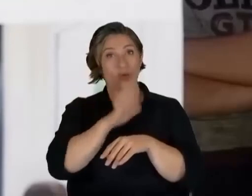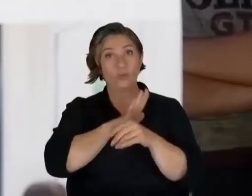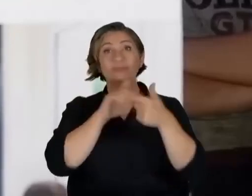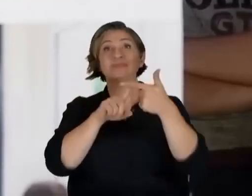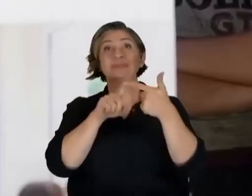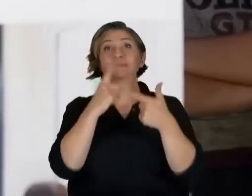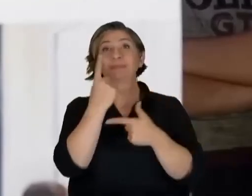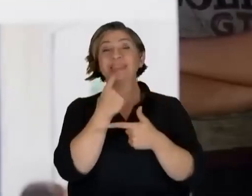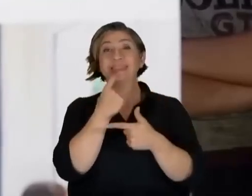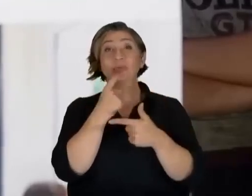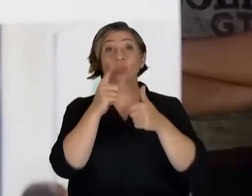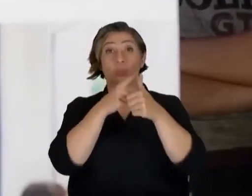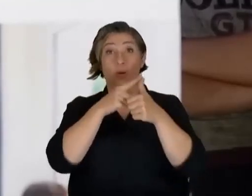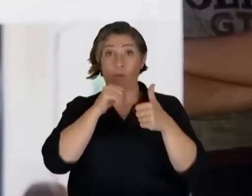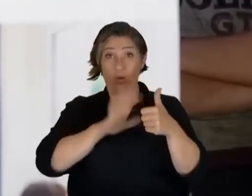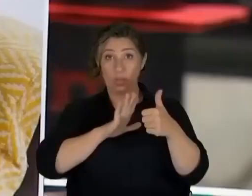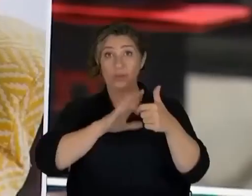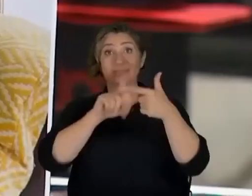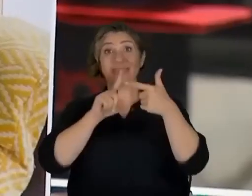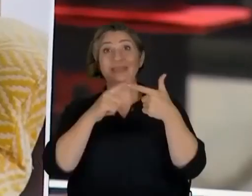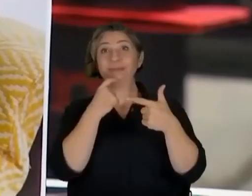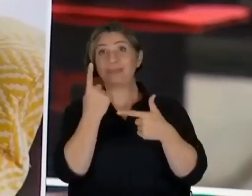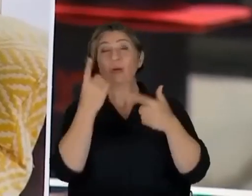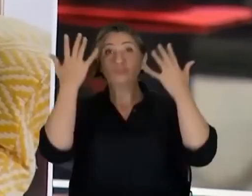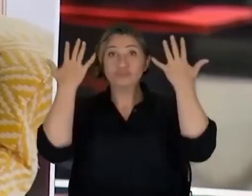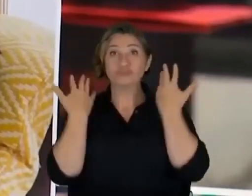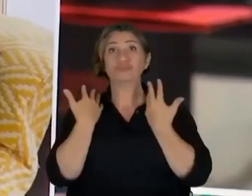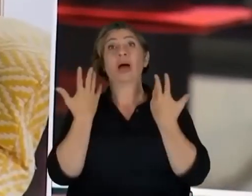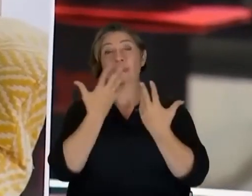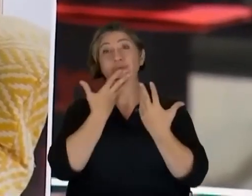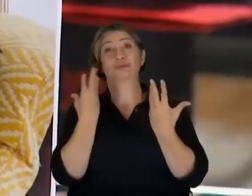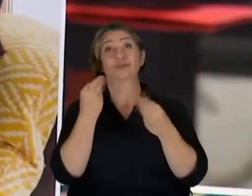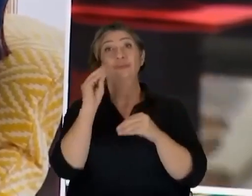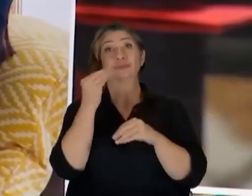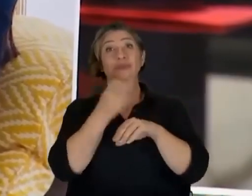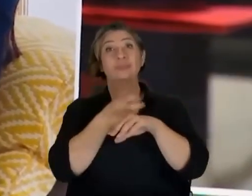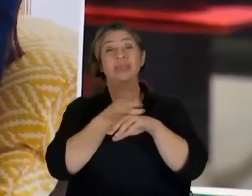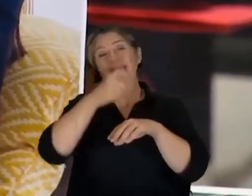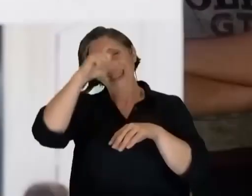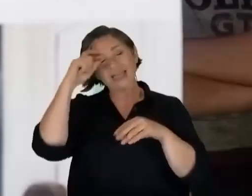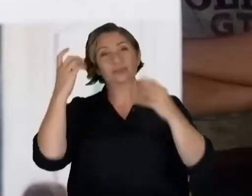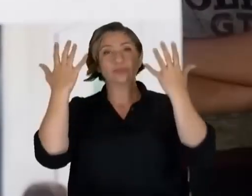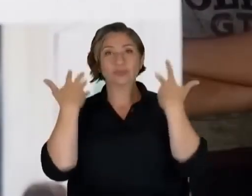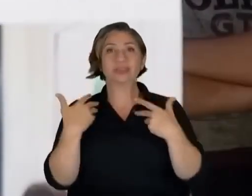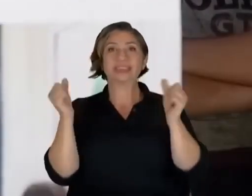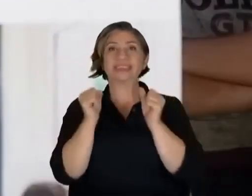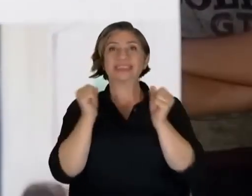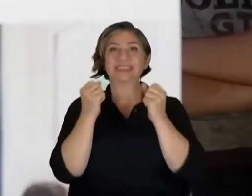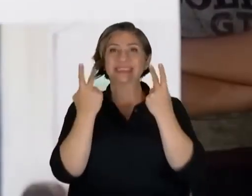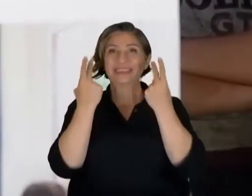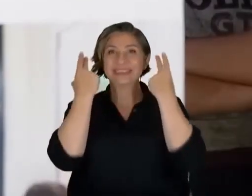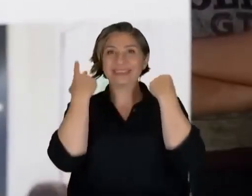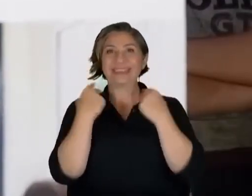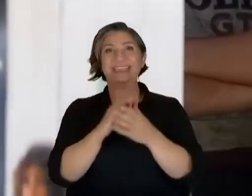oğlum, küçük de 1 yaşında. Ha biri oğlan, büyük oğlan. Oğlan evet. O da saçı uzun çünkü ama çok güzel çocuk evet, o da maşallah. Evet yazları uzun oluyor, işte kışları daha